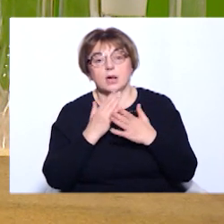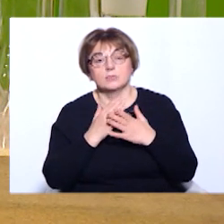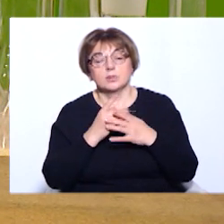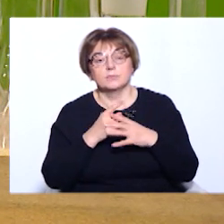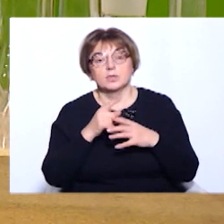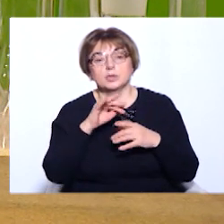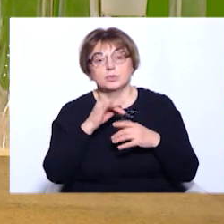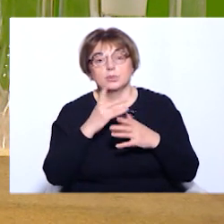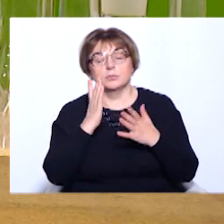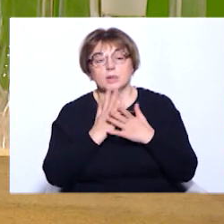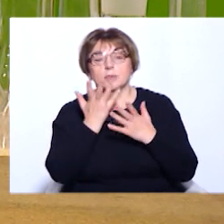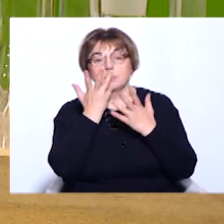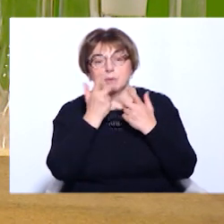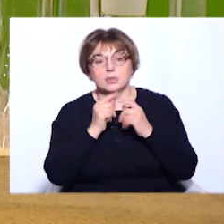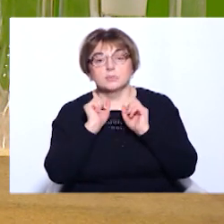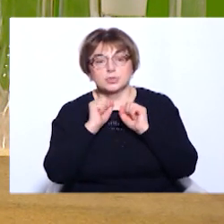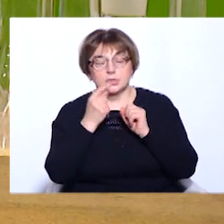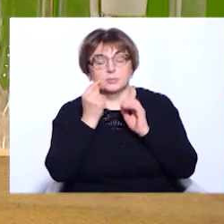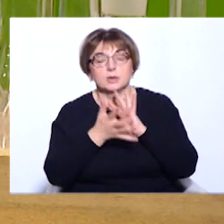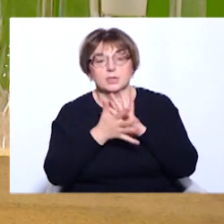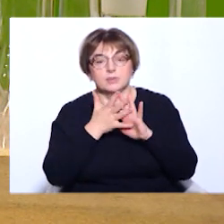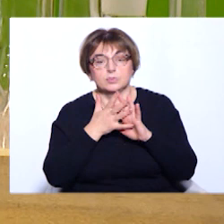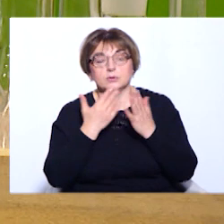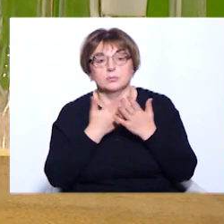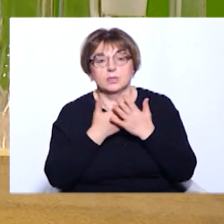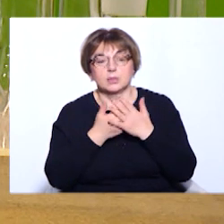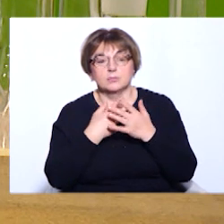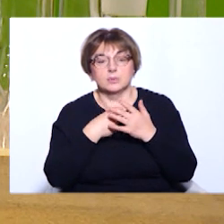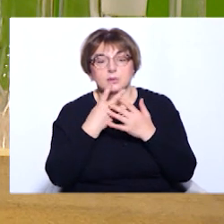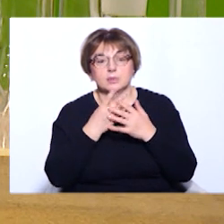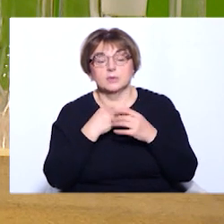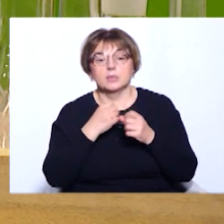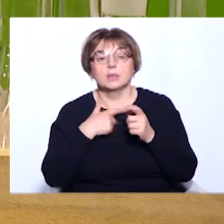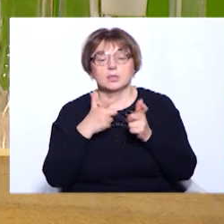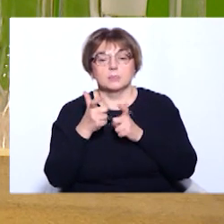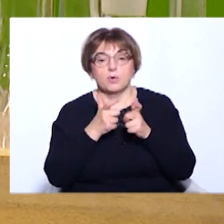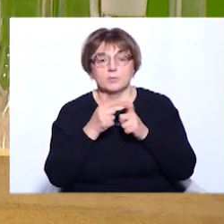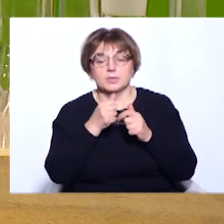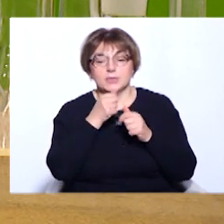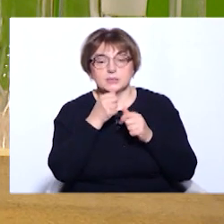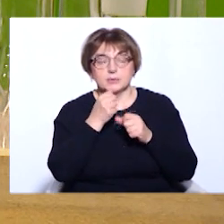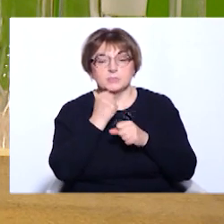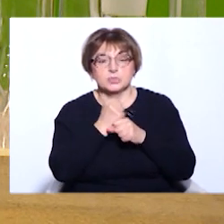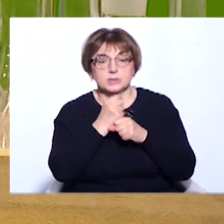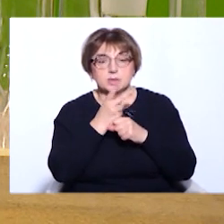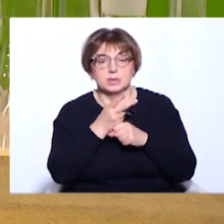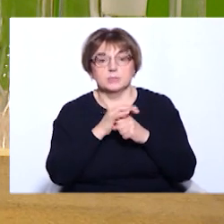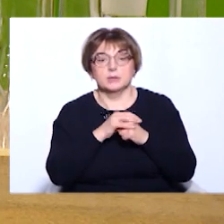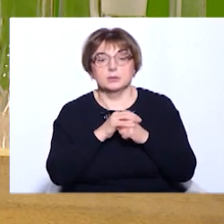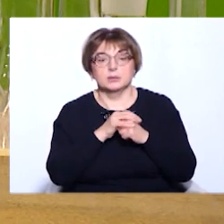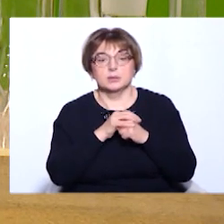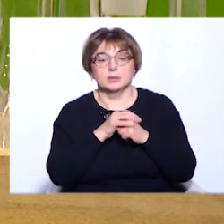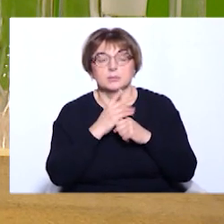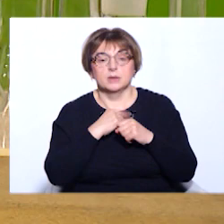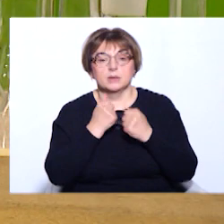იცოდით, რომ იონები შეფერილობითაც შეიძლება ამოვიცნოთ. მაგალითად, მე მოვემზადები ექსპერიმენტისათვის და